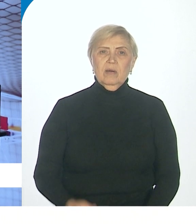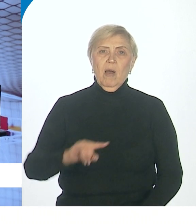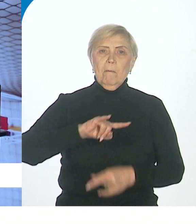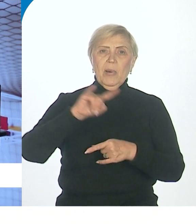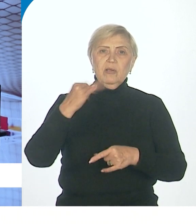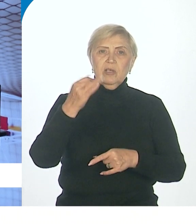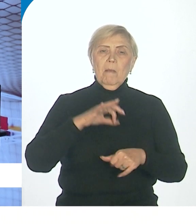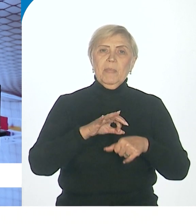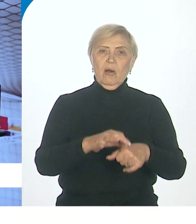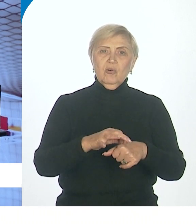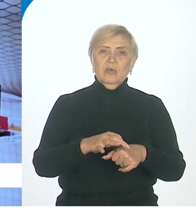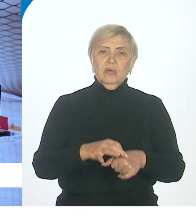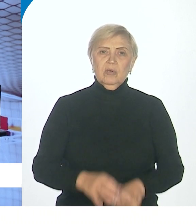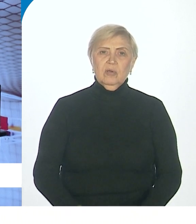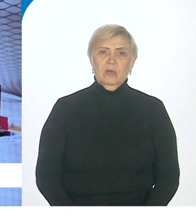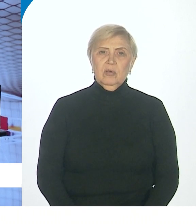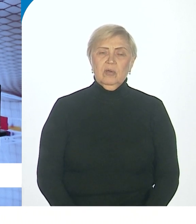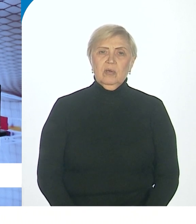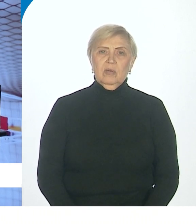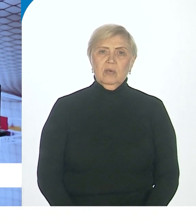и проход трассы. То есть идет,